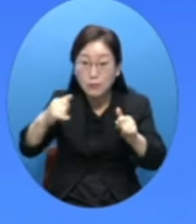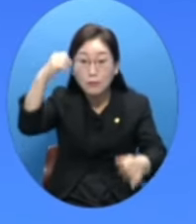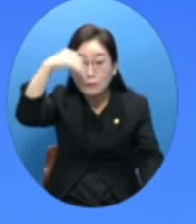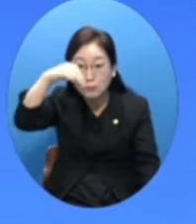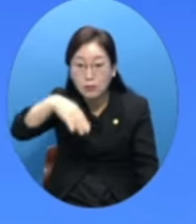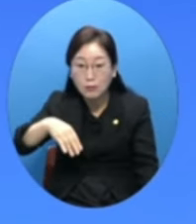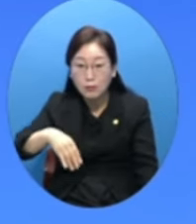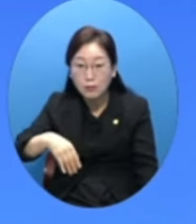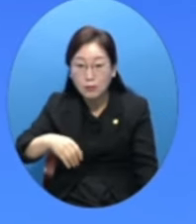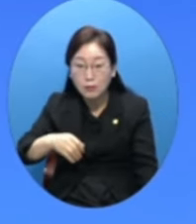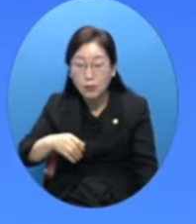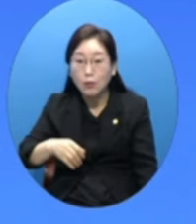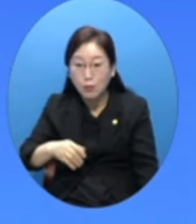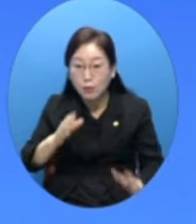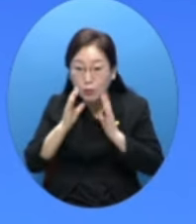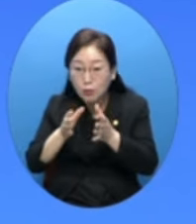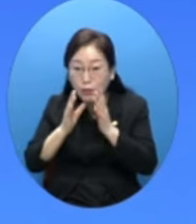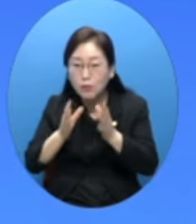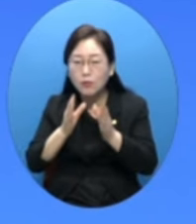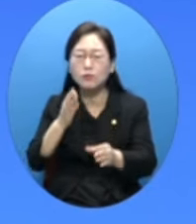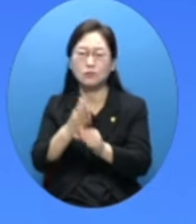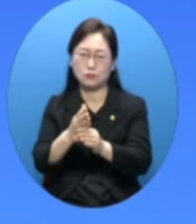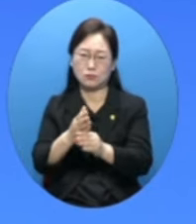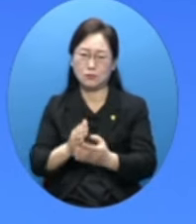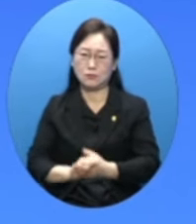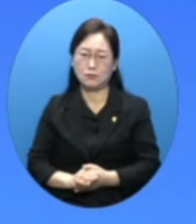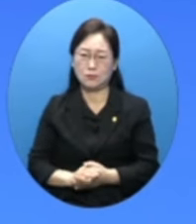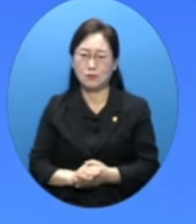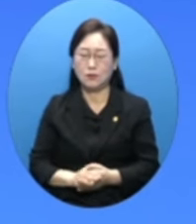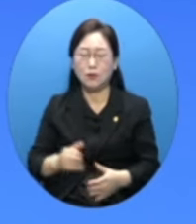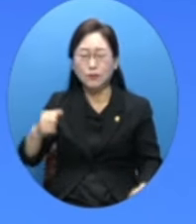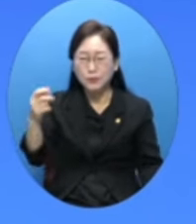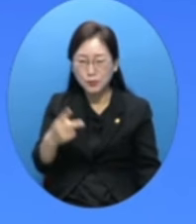거기에 유혹에 빨려 들어갑니다. 뿐만 아니라